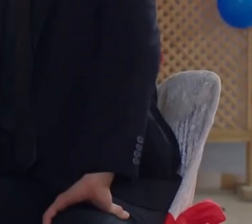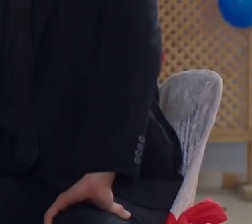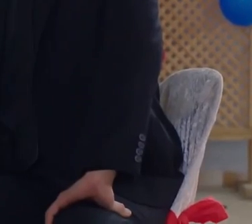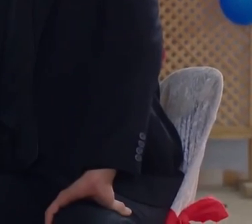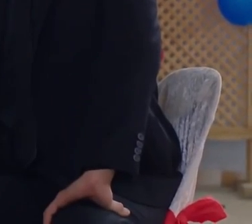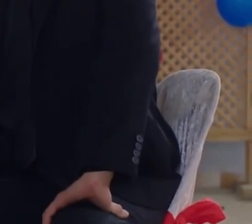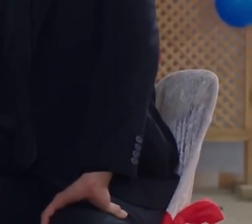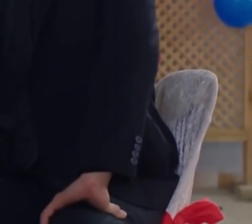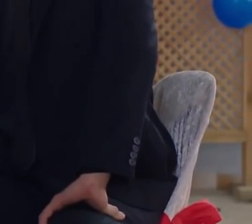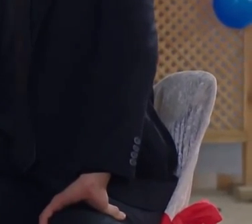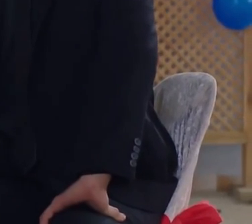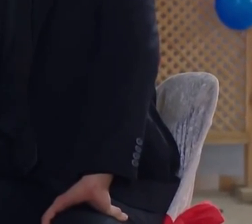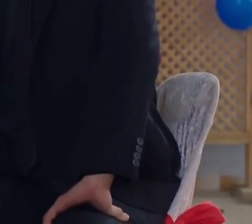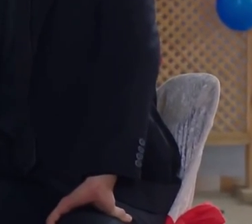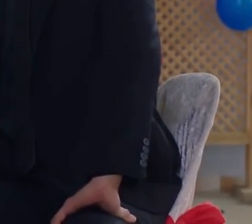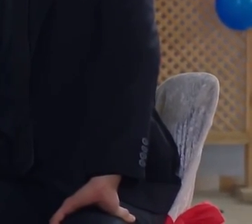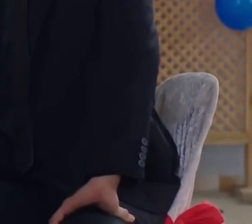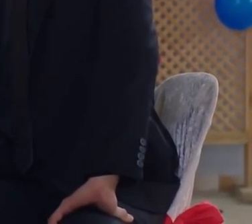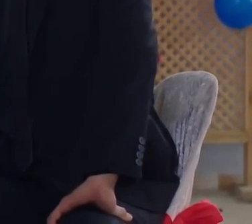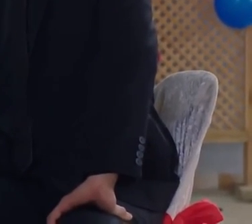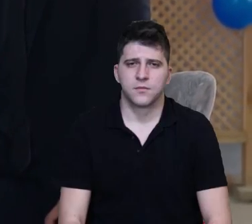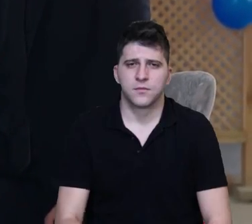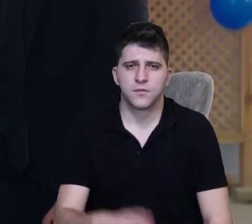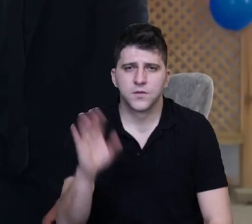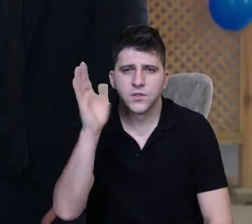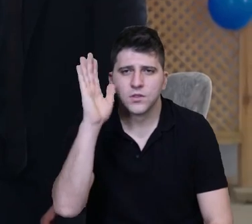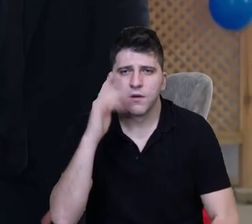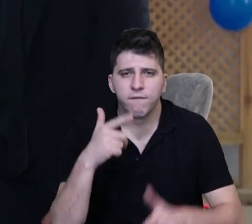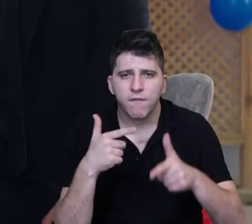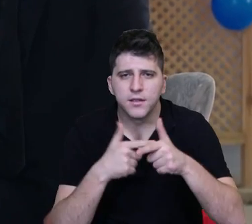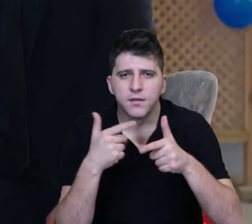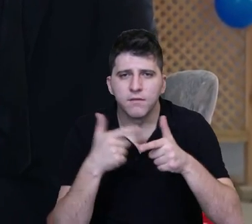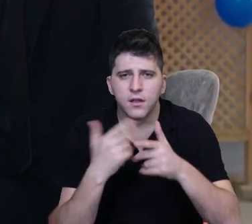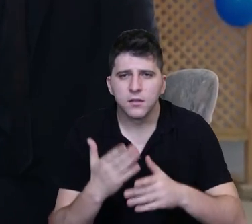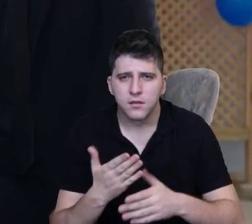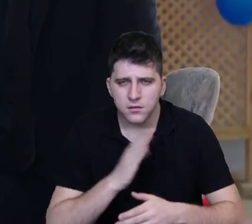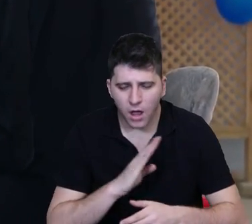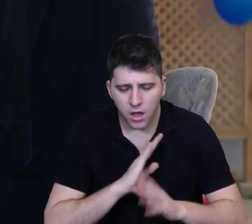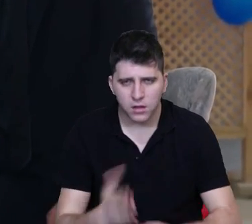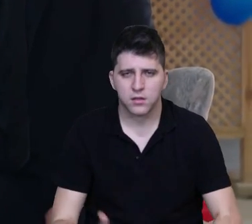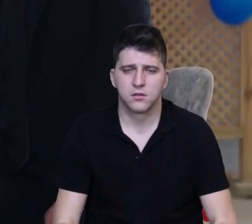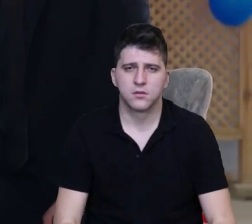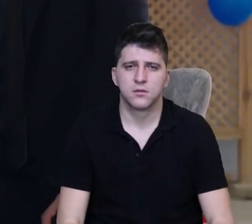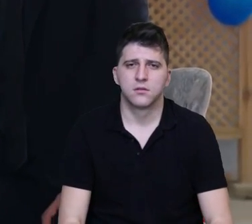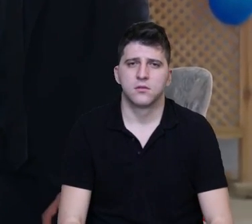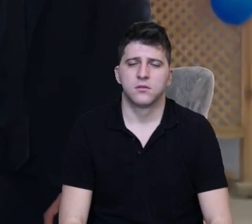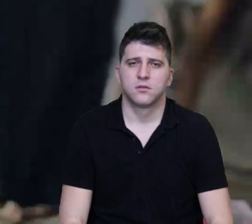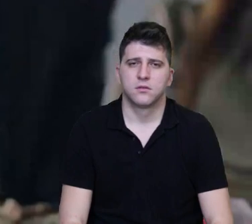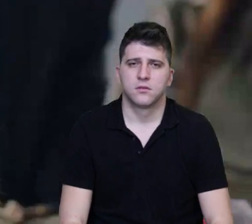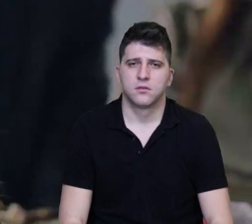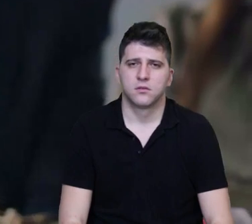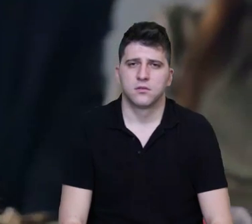Oral gözlerini devirerek Fatih'e odaklandı. Hadi, hadi. Tamam mı? Aysu'nun gözü